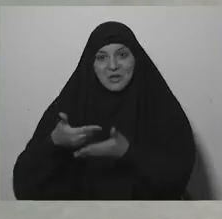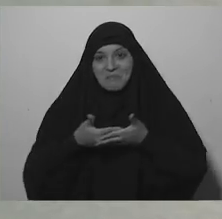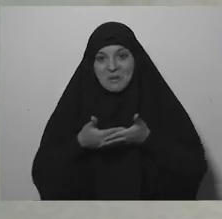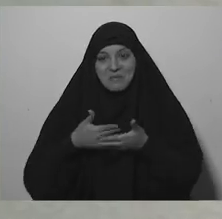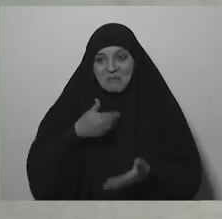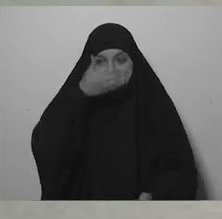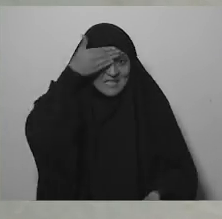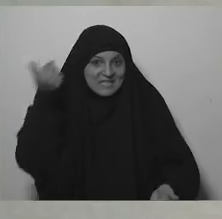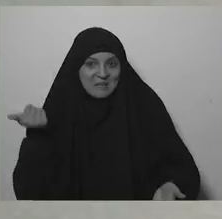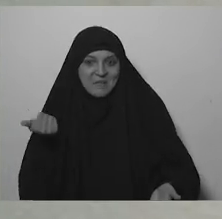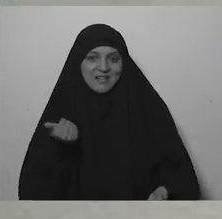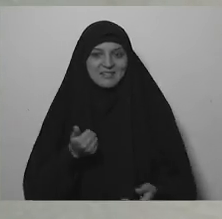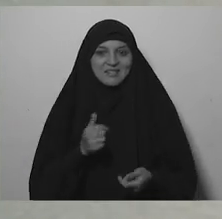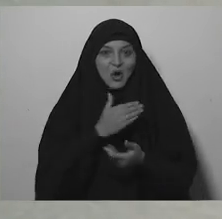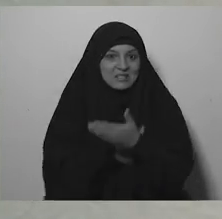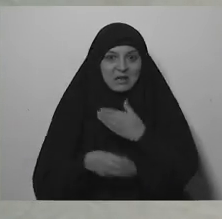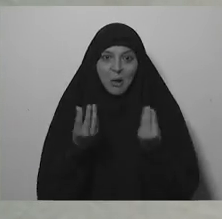Et l'autre, on ne sait pas.